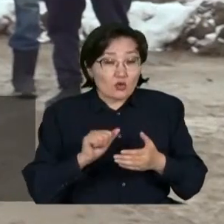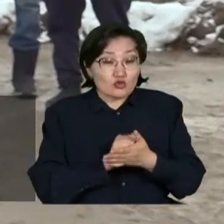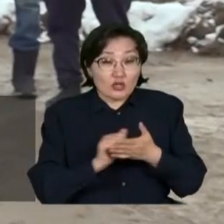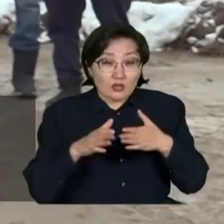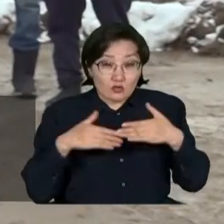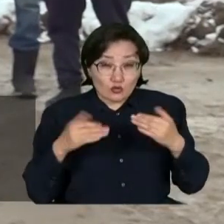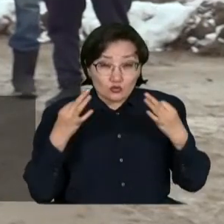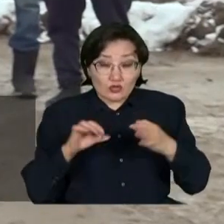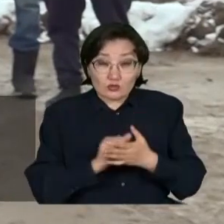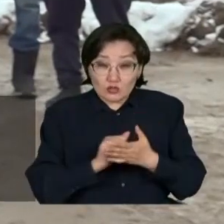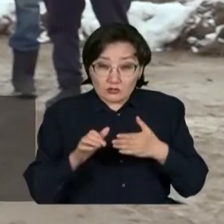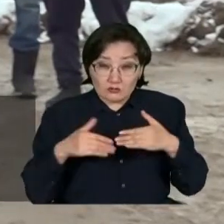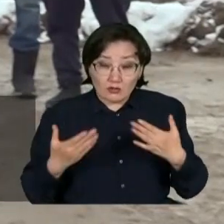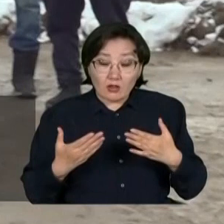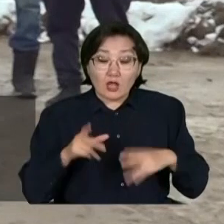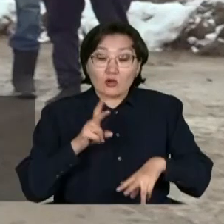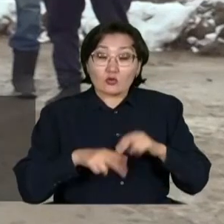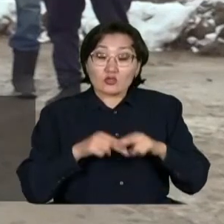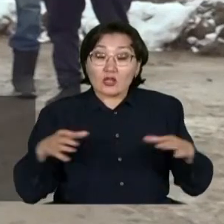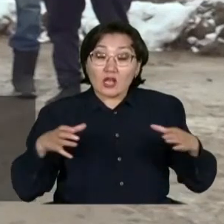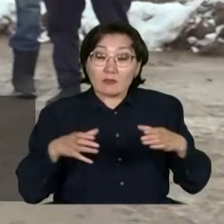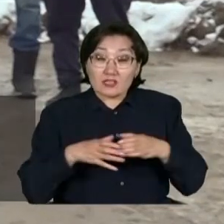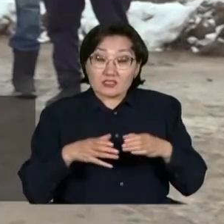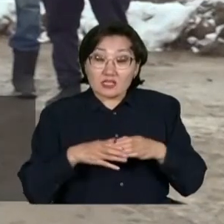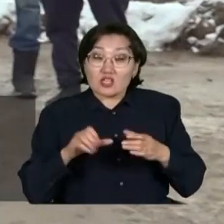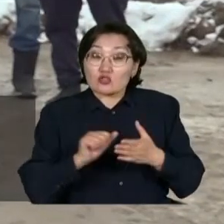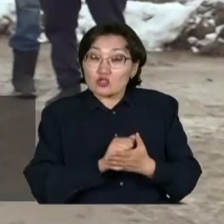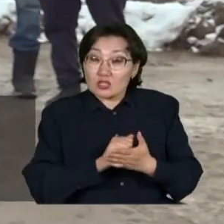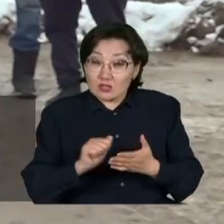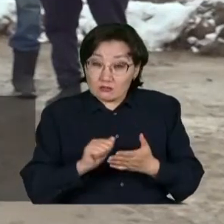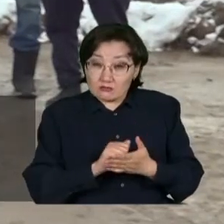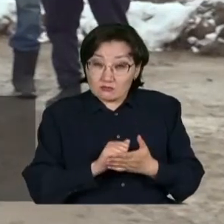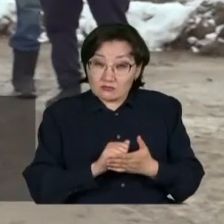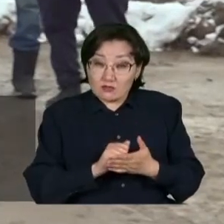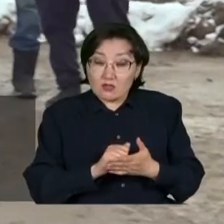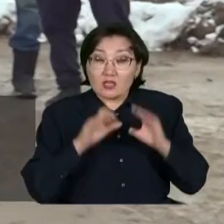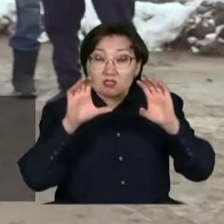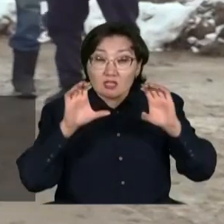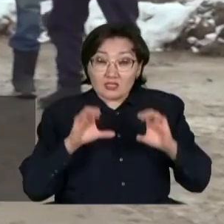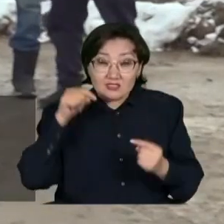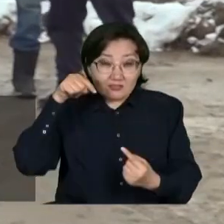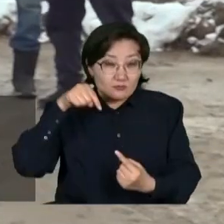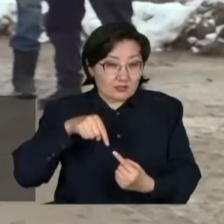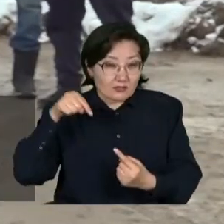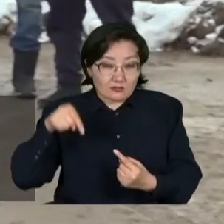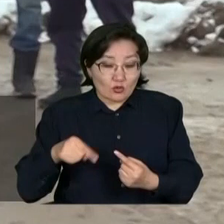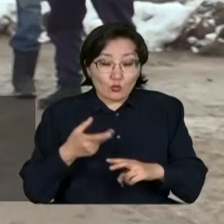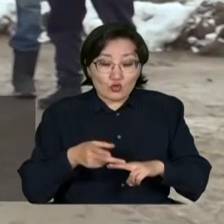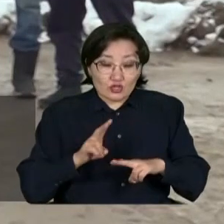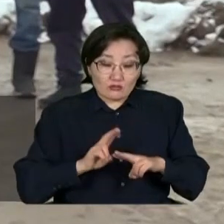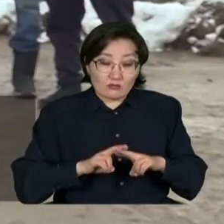Енді құрылыс компаниясының құжаттары заңға сәйкес емес.